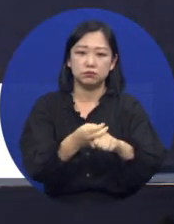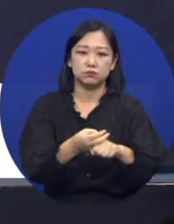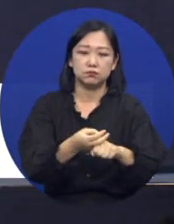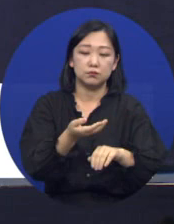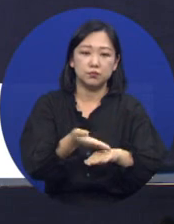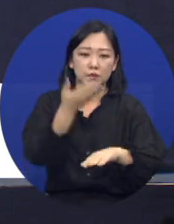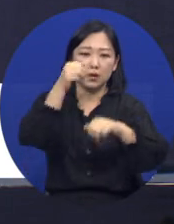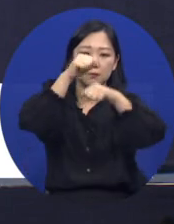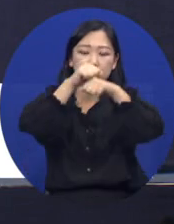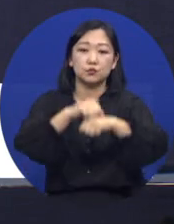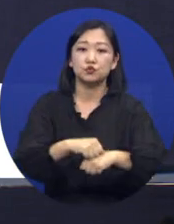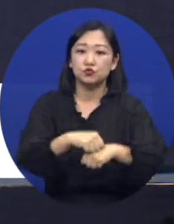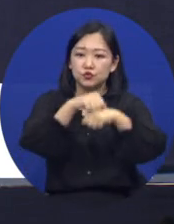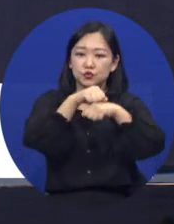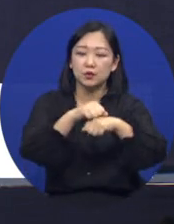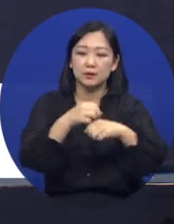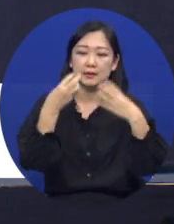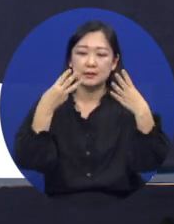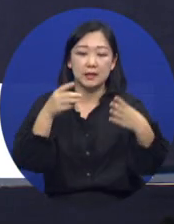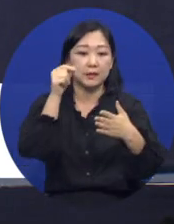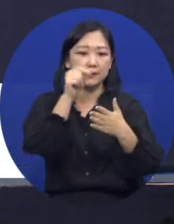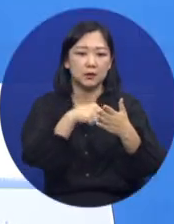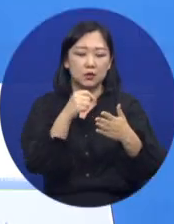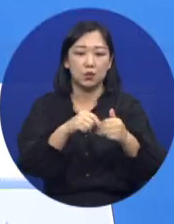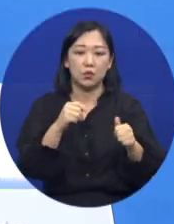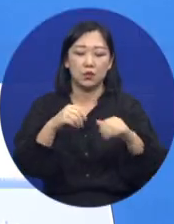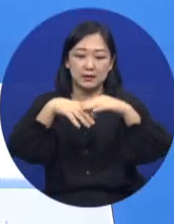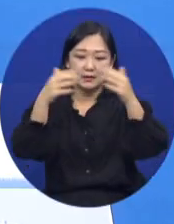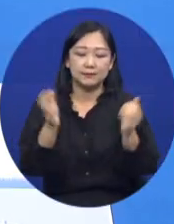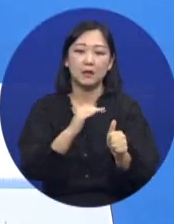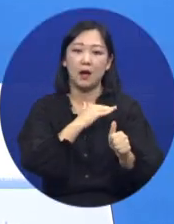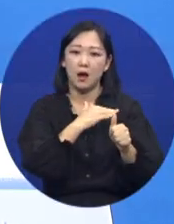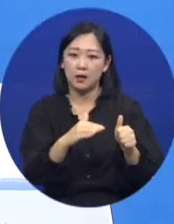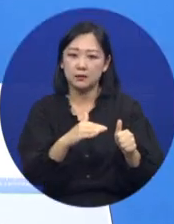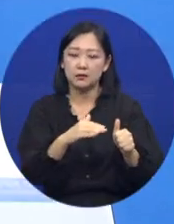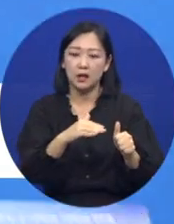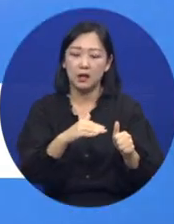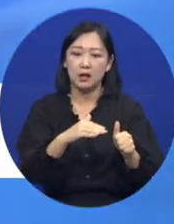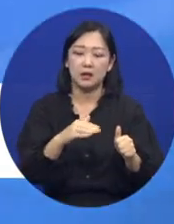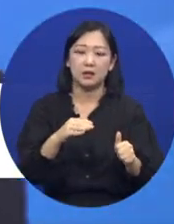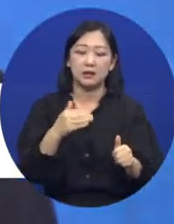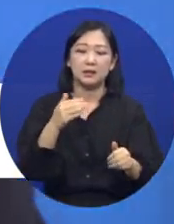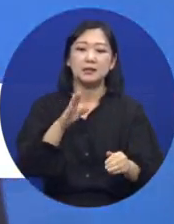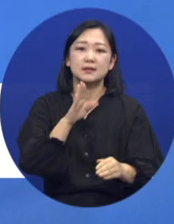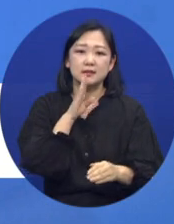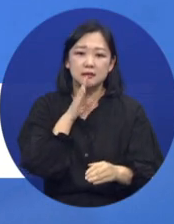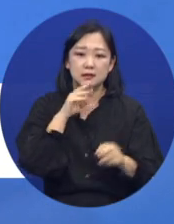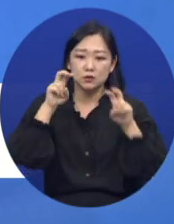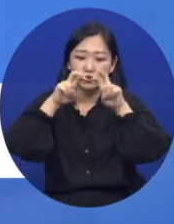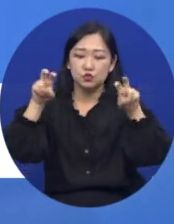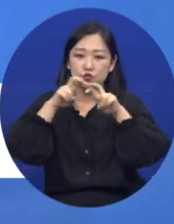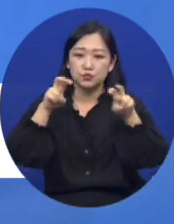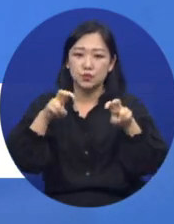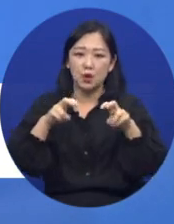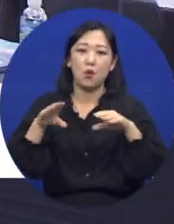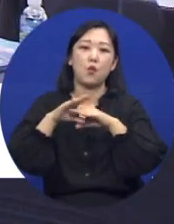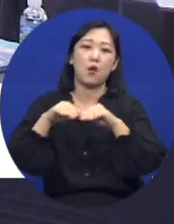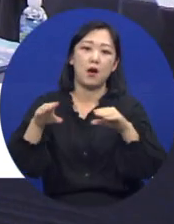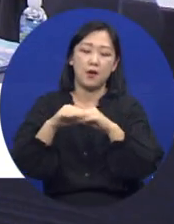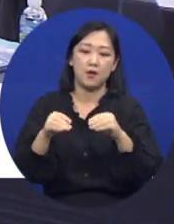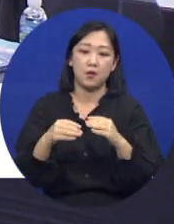축적된 4.3 관련 기록은 집단 학살 이후 진실 규명과 화해, 상생으로 이어진 과정을 담고